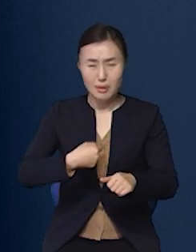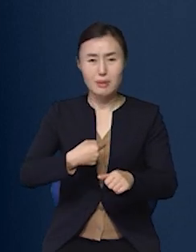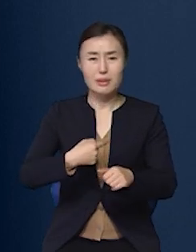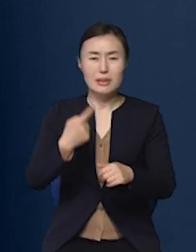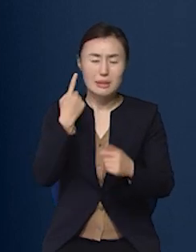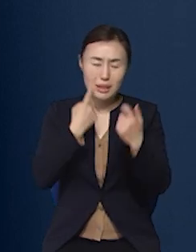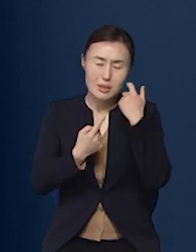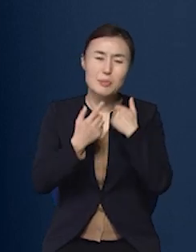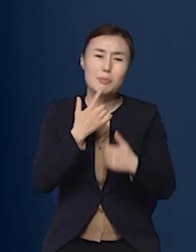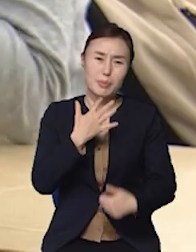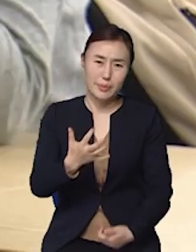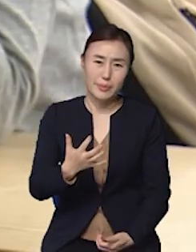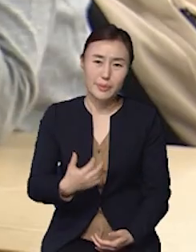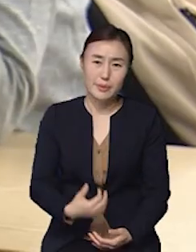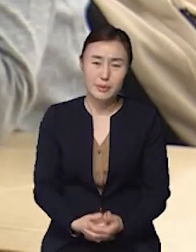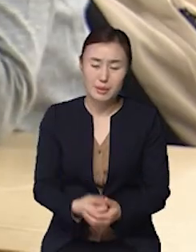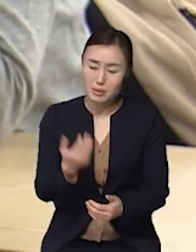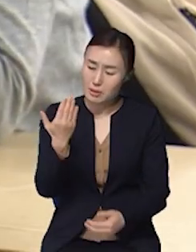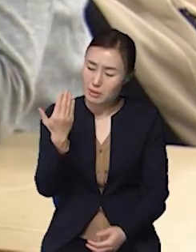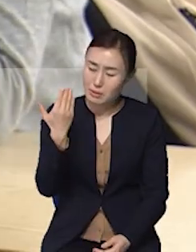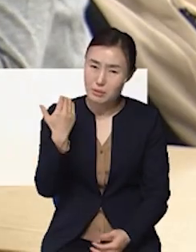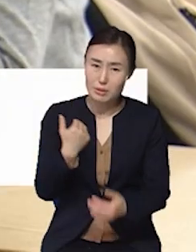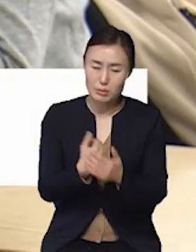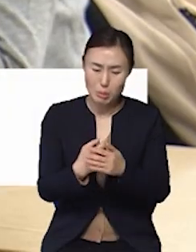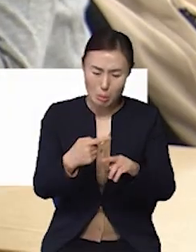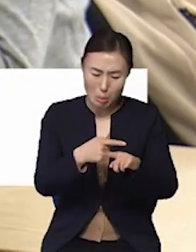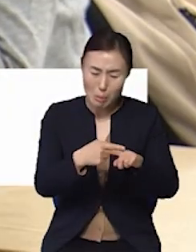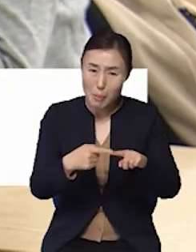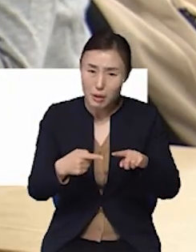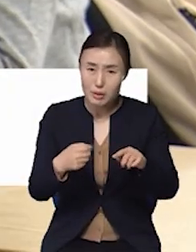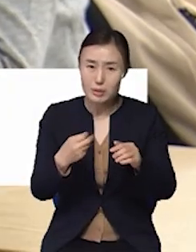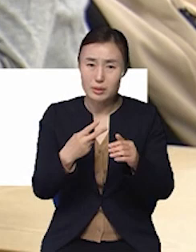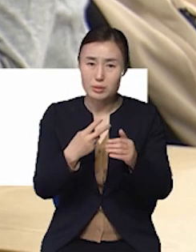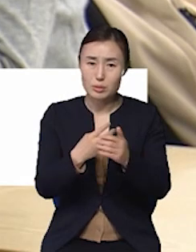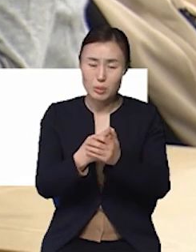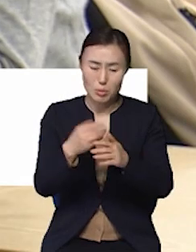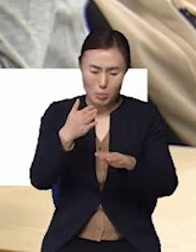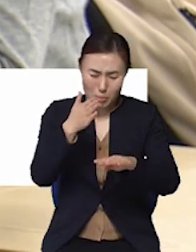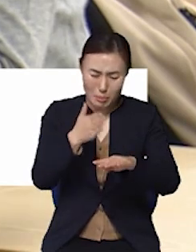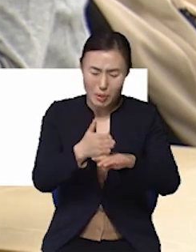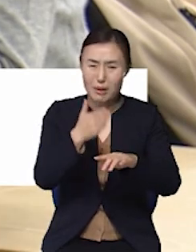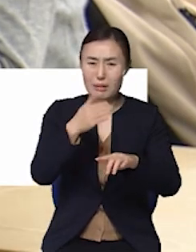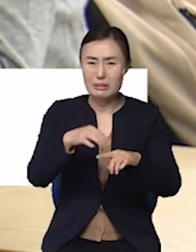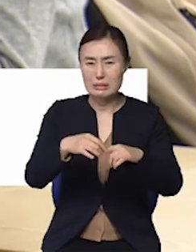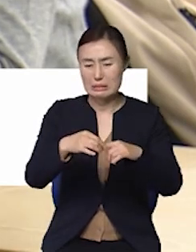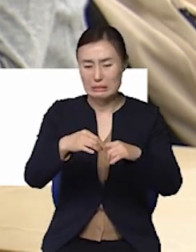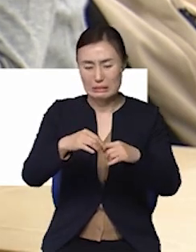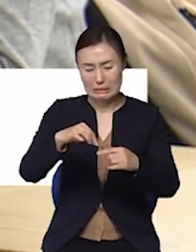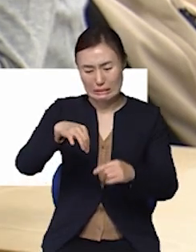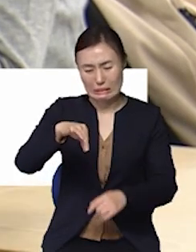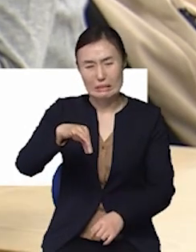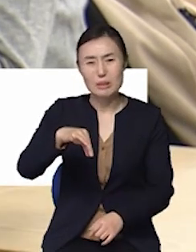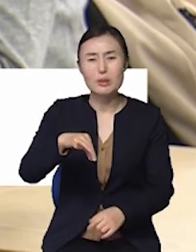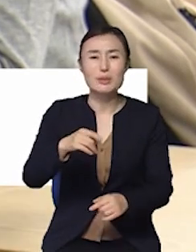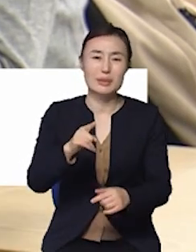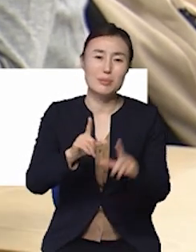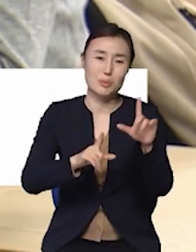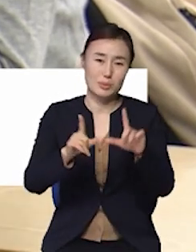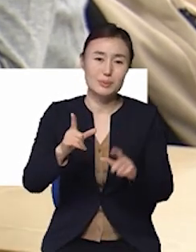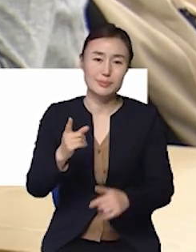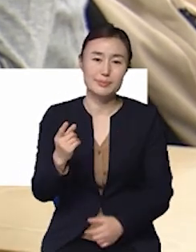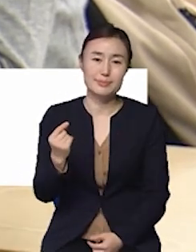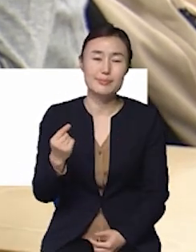했습니다. 그 전에도 뭐 이렇게 뭐 베이거나 뭐 비행기 안에 부진 다 잘려졌어. 너덜너덜 해졌어. 그 지금 손도 안